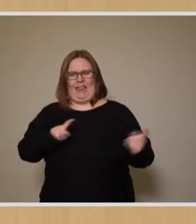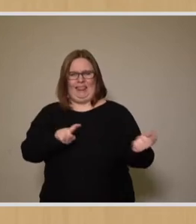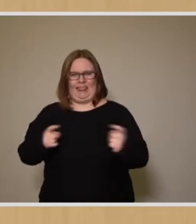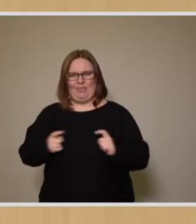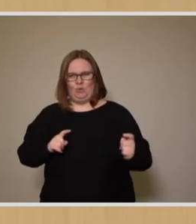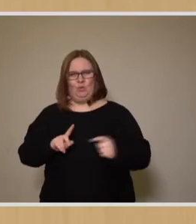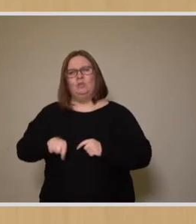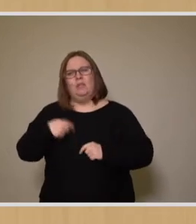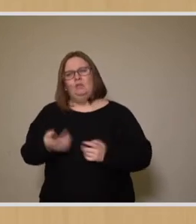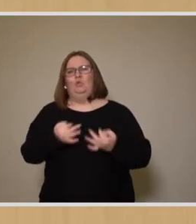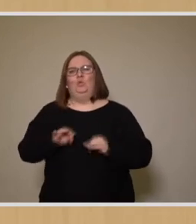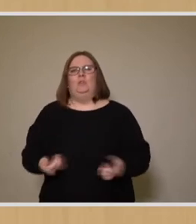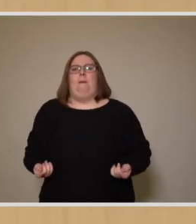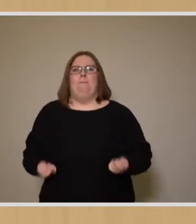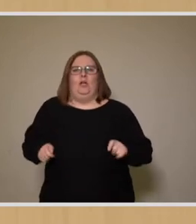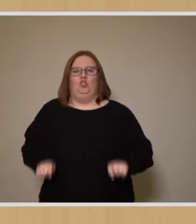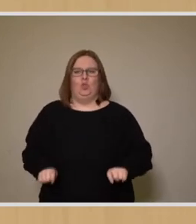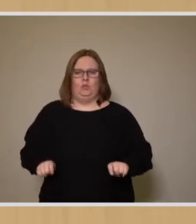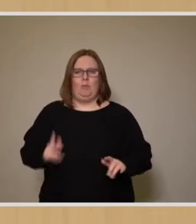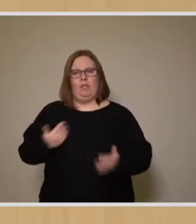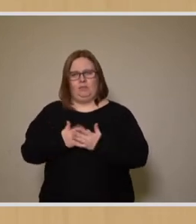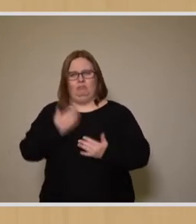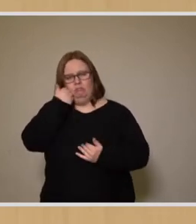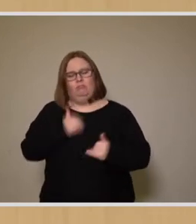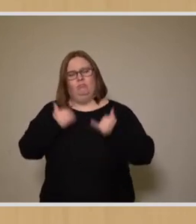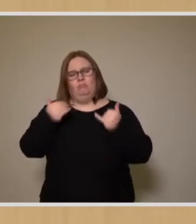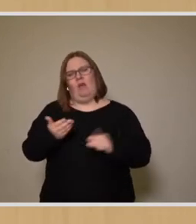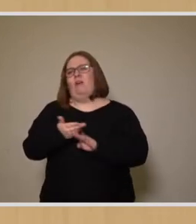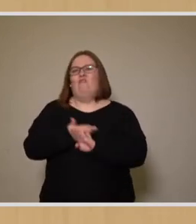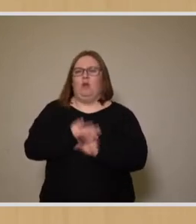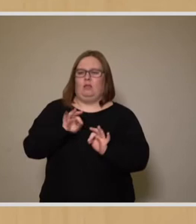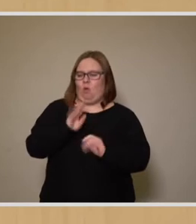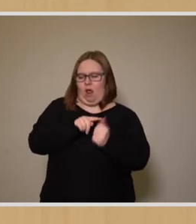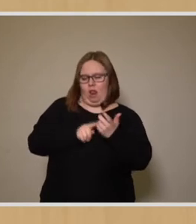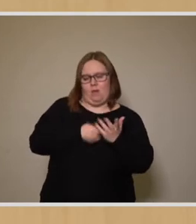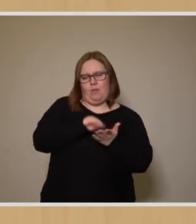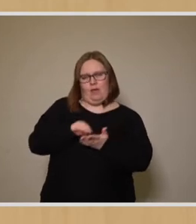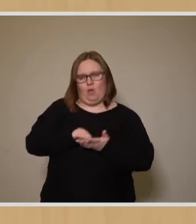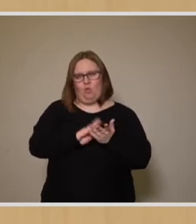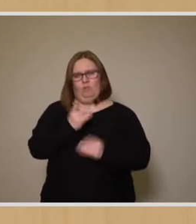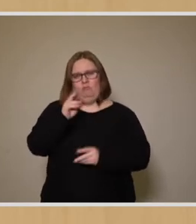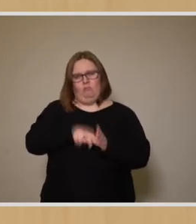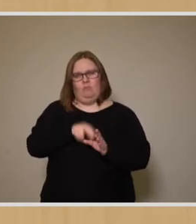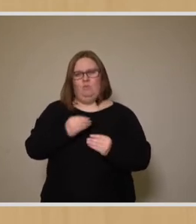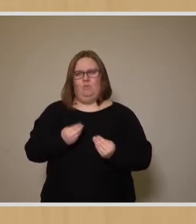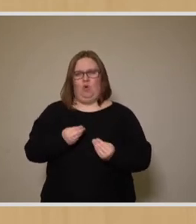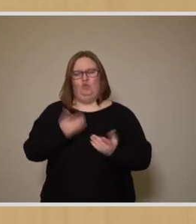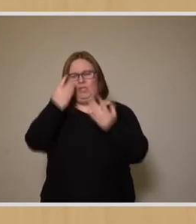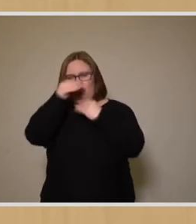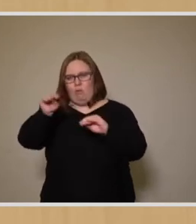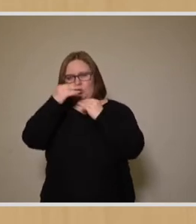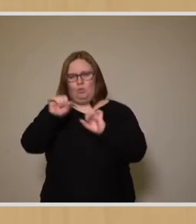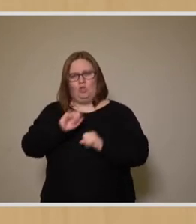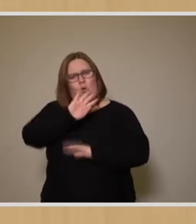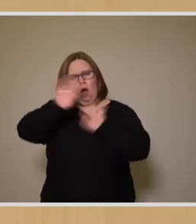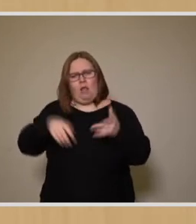Schluss zu bringen, zu einem guten Beschluss im Stadtrat zu bringen und im Vorfeld aber alle Beteiligungen und Informationsmöglichkeiten zu nutzen, die wir